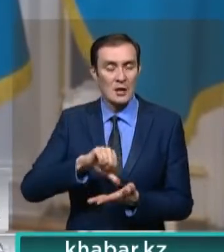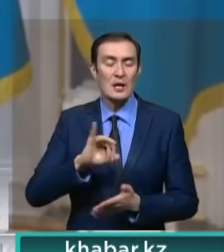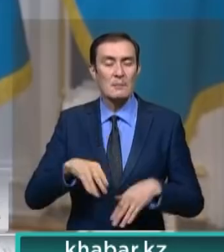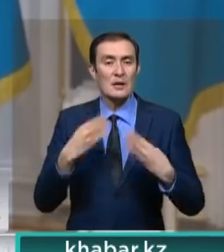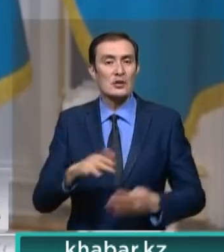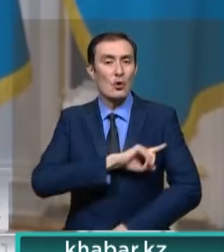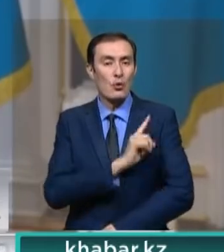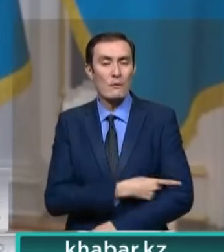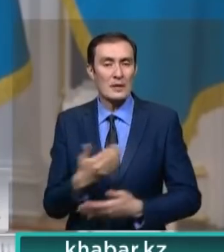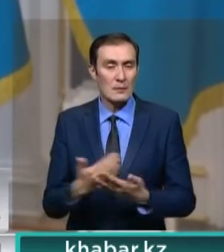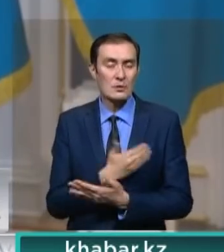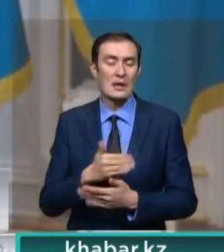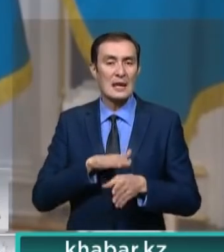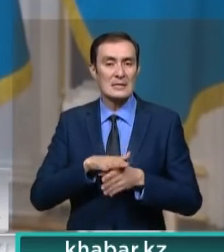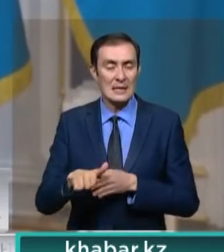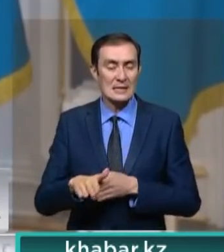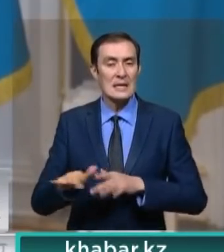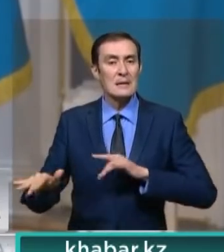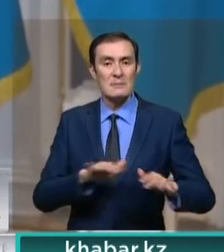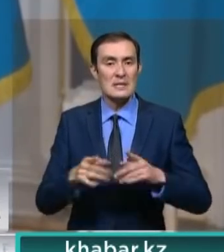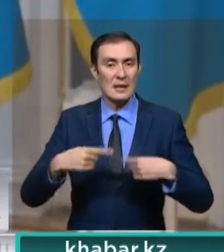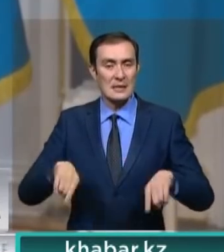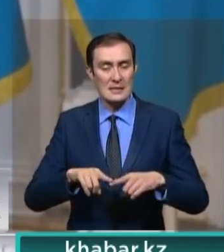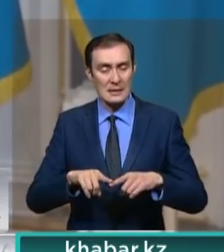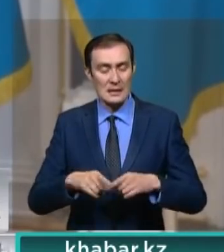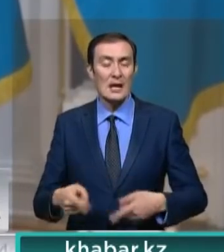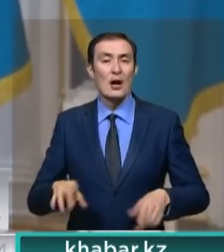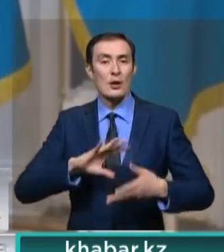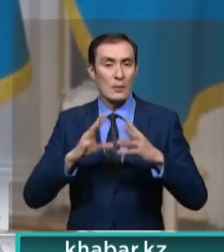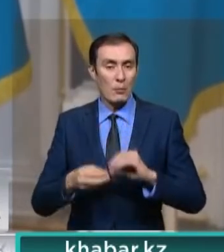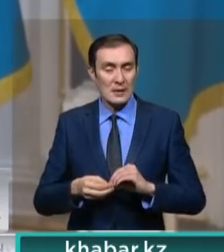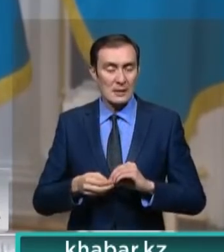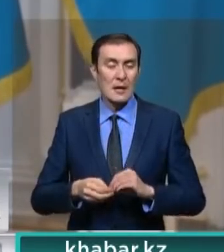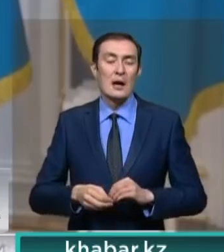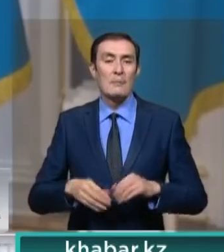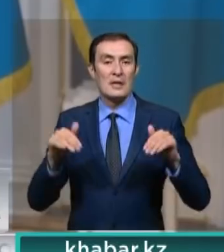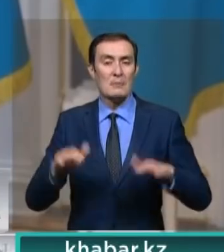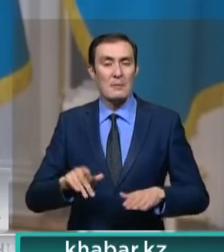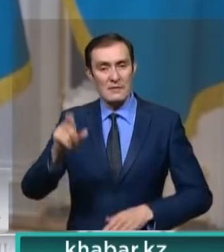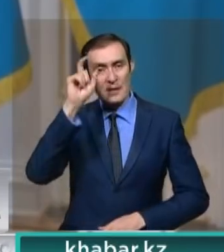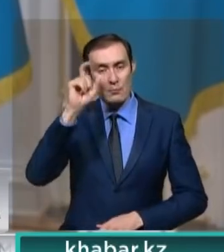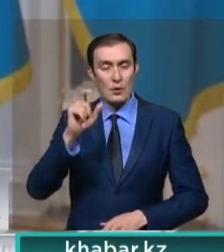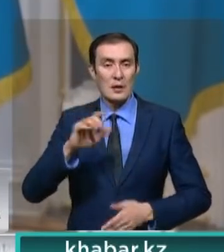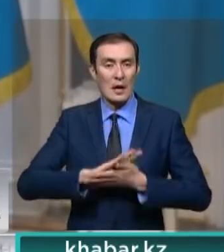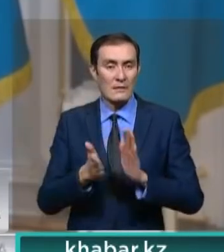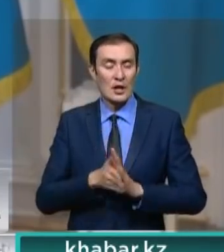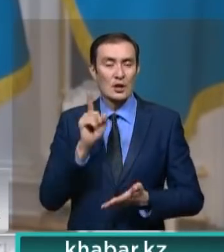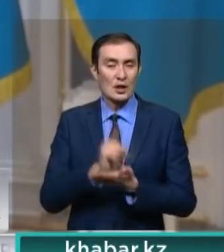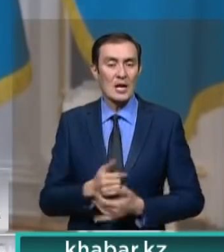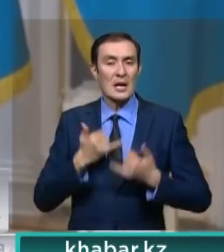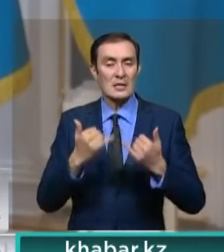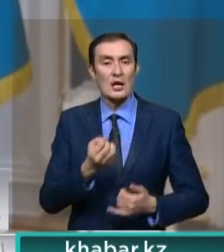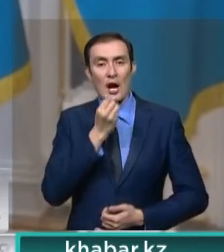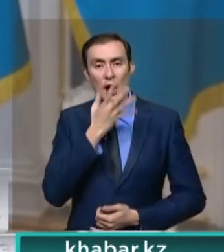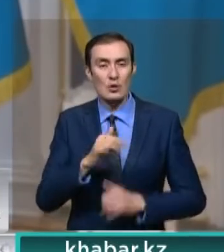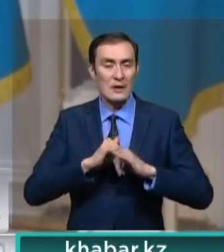придаст новый импульс реализации миссии организации. Таким образом, принимаемые в Стамбуле решения должны оказать